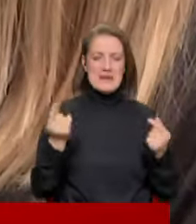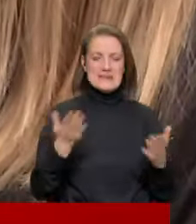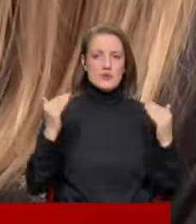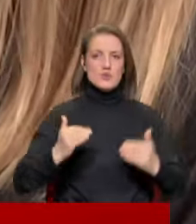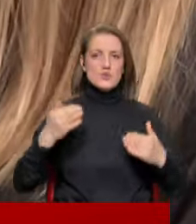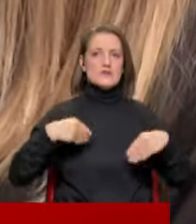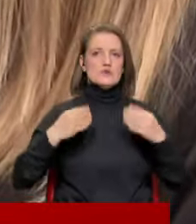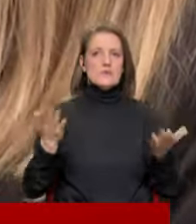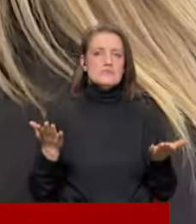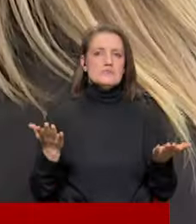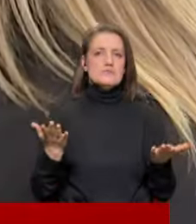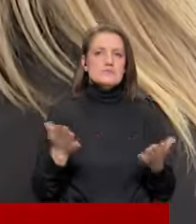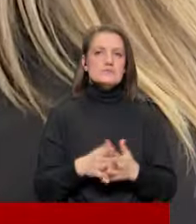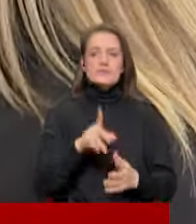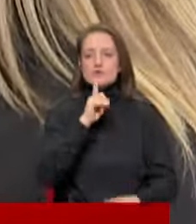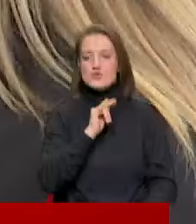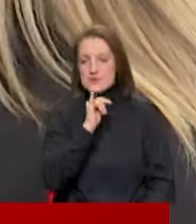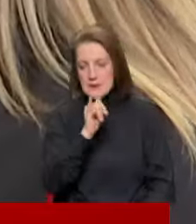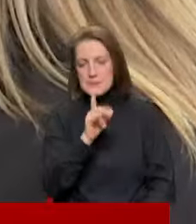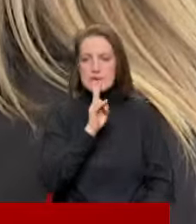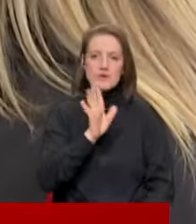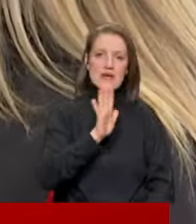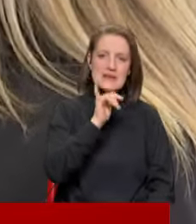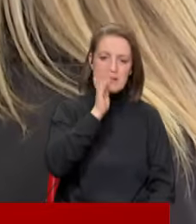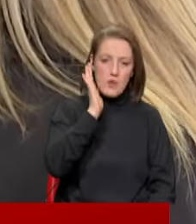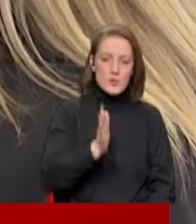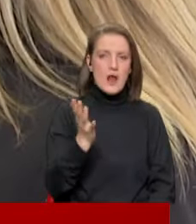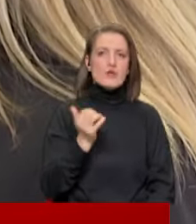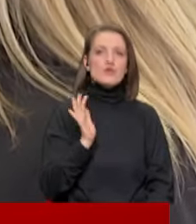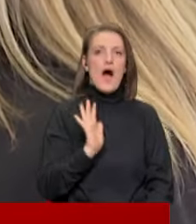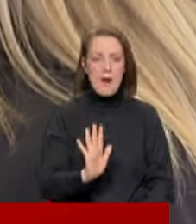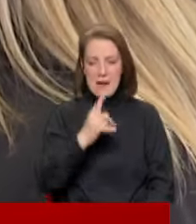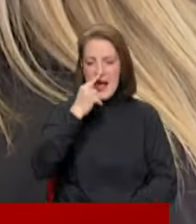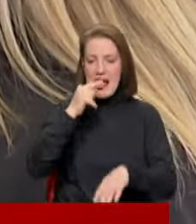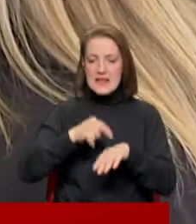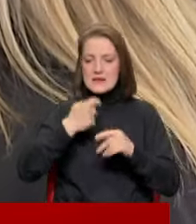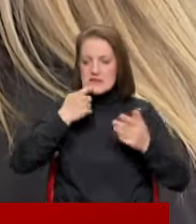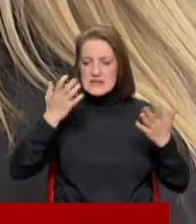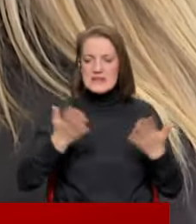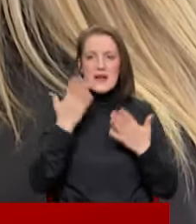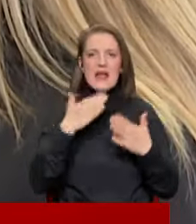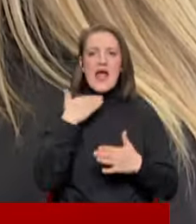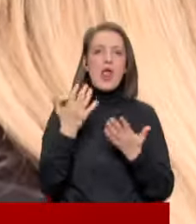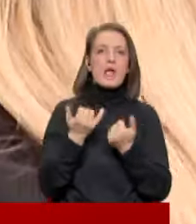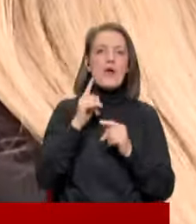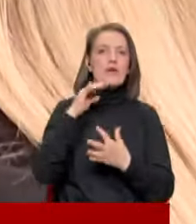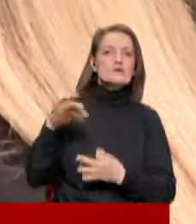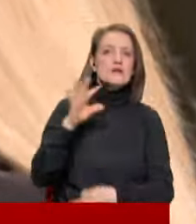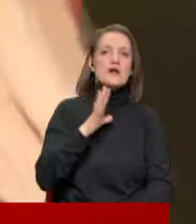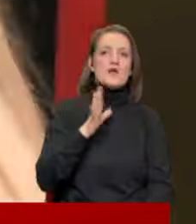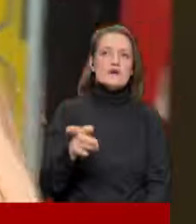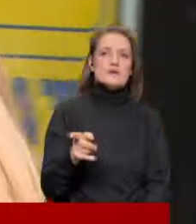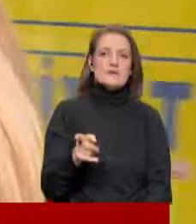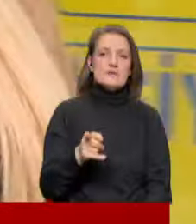ucuza satıyor alamayınca ne yapacaksın 100 gram da 250 gram da olsa alabiliyoruz Ama inanın yıllardır evin et girmeyen var çok